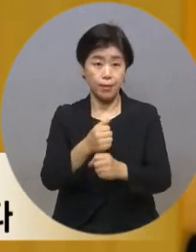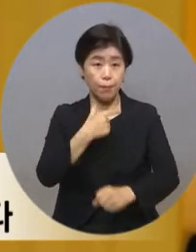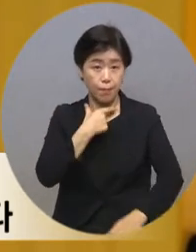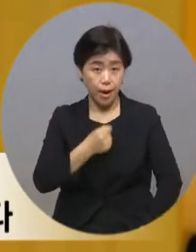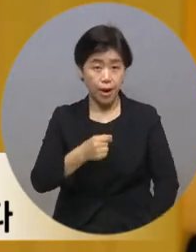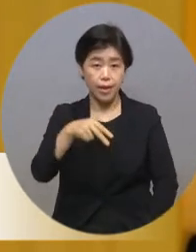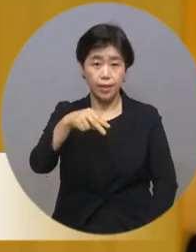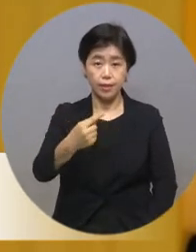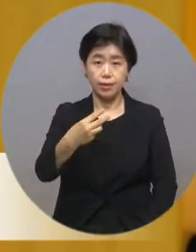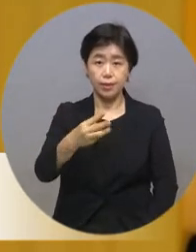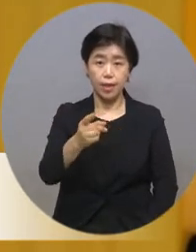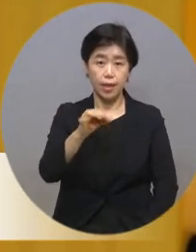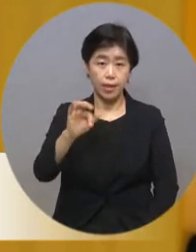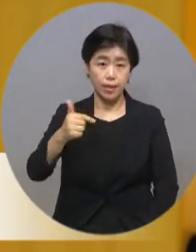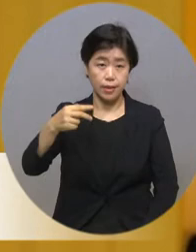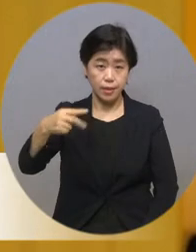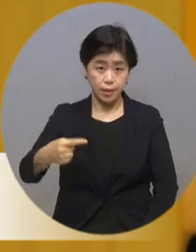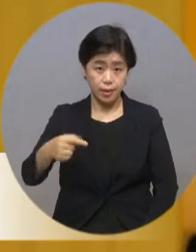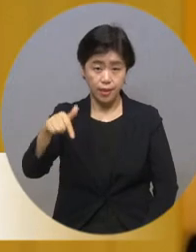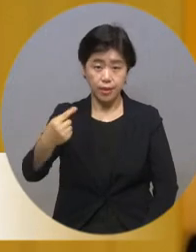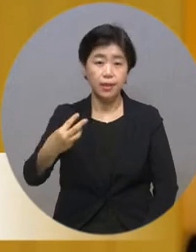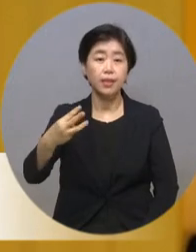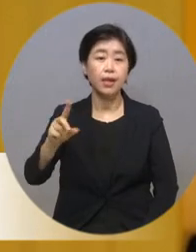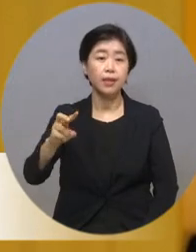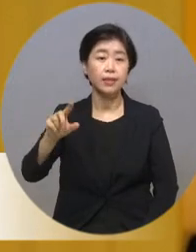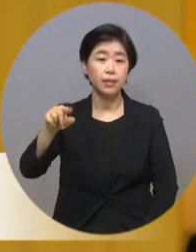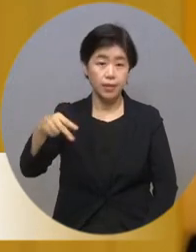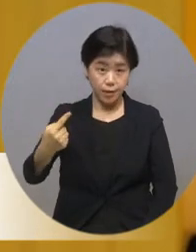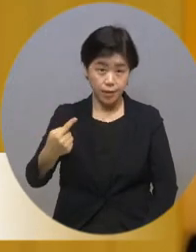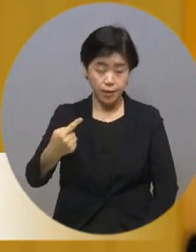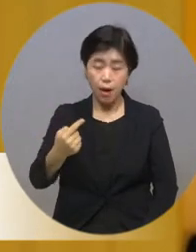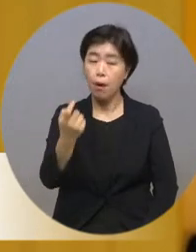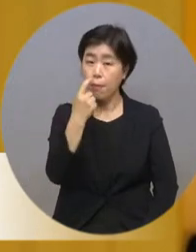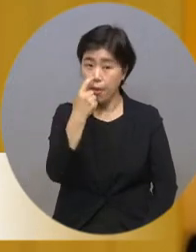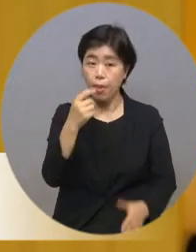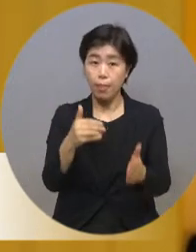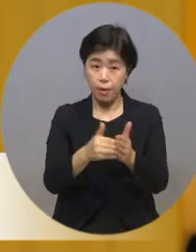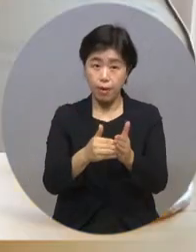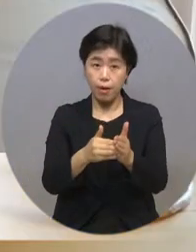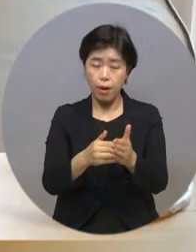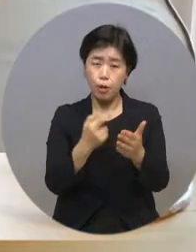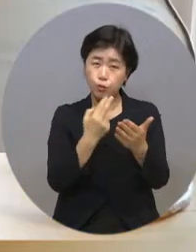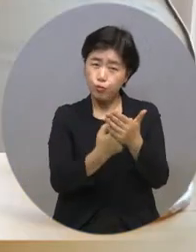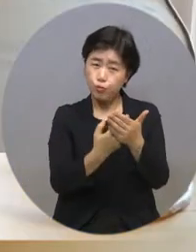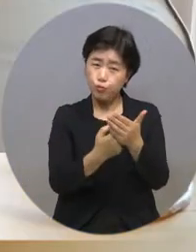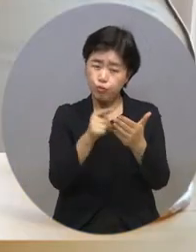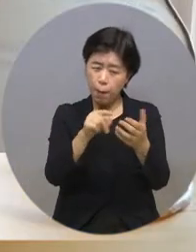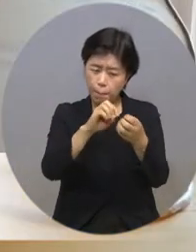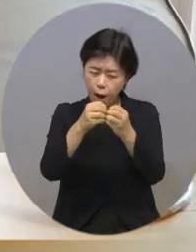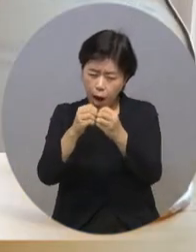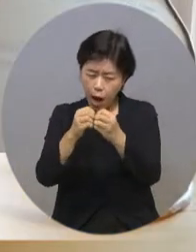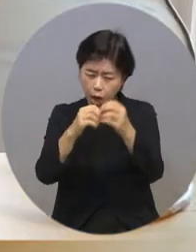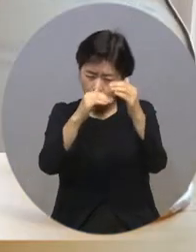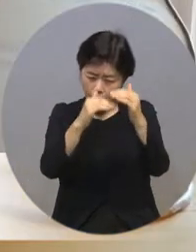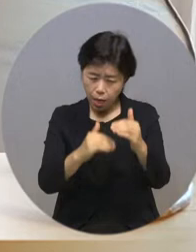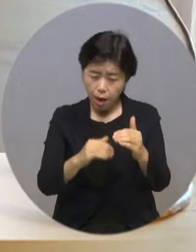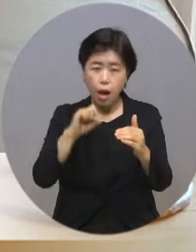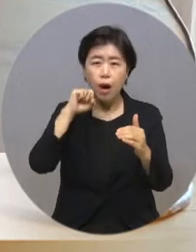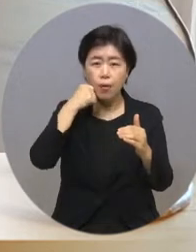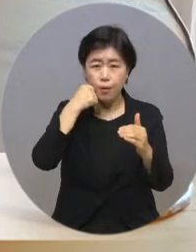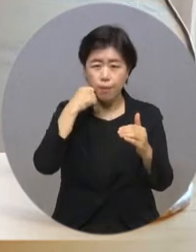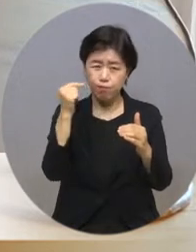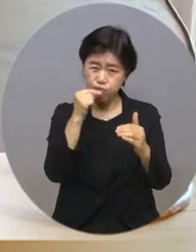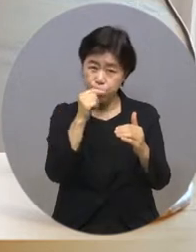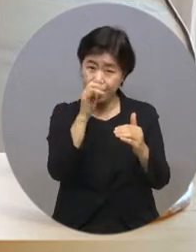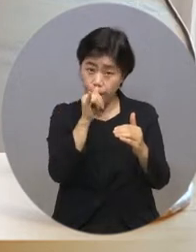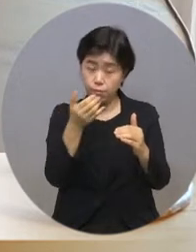배우게 되었어요. 유리공예는 과정 자체가 조금 더 까다롭고 어려운데 그런 걸 해내는 것 자체도